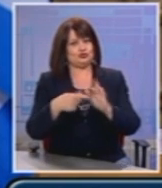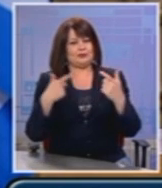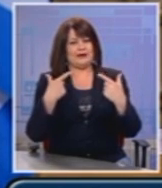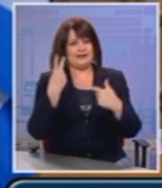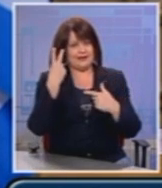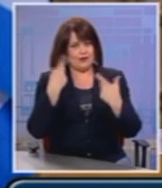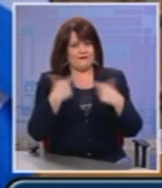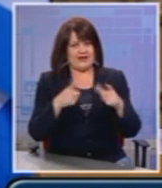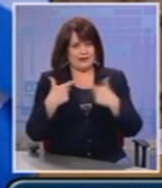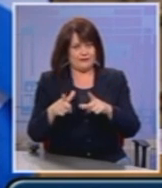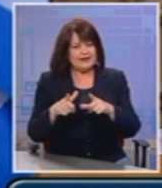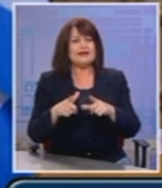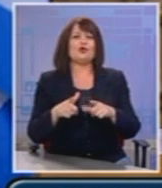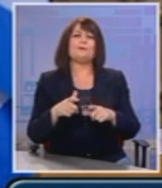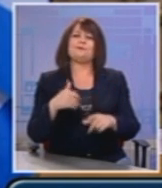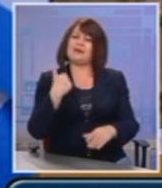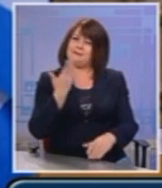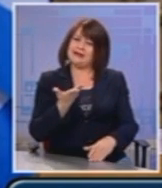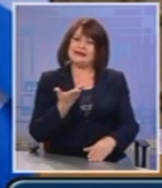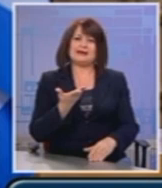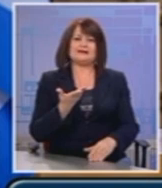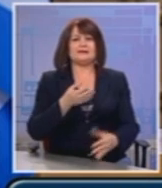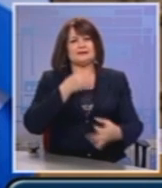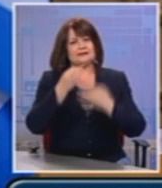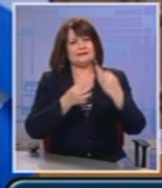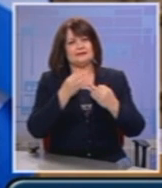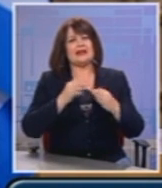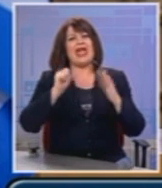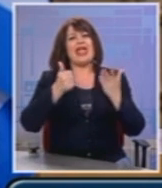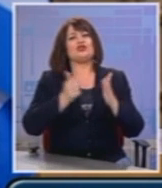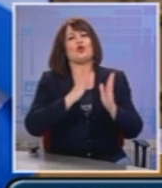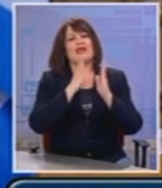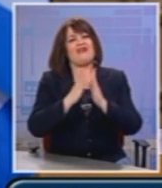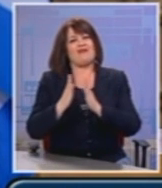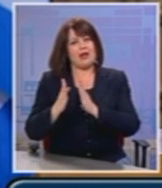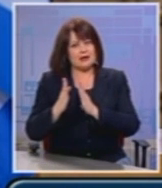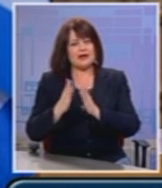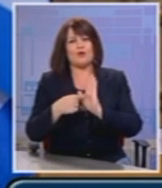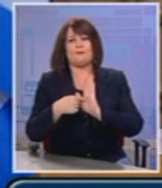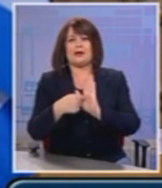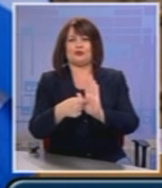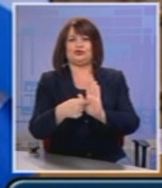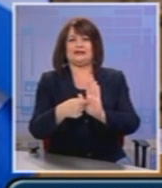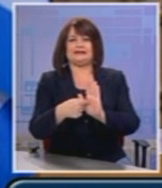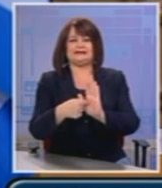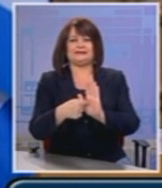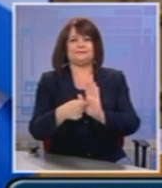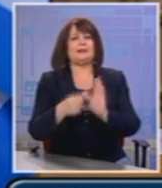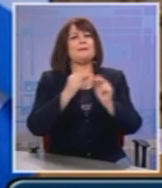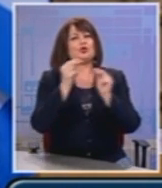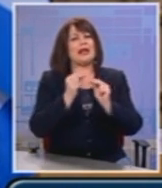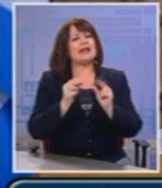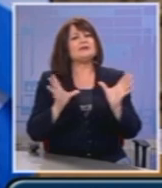τα δύο πρώτα βίντεο και εν συνεχεία θα περάσουμε σστο ο κεφάλαιο της παρουσίασης των προκαταρκτικών